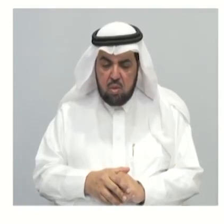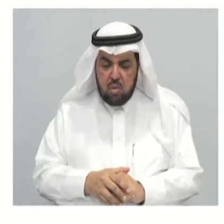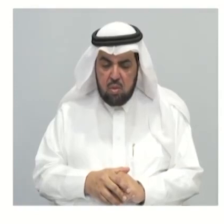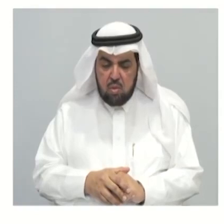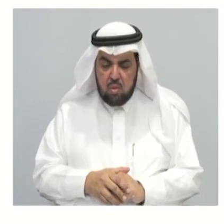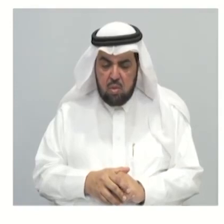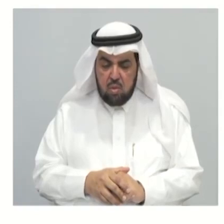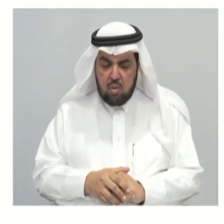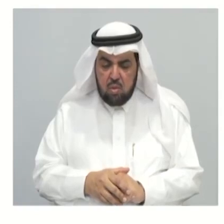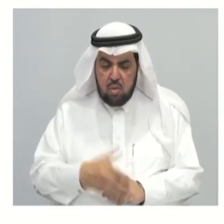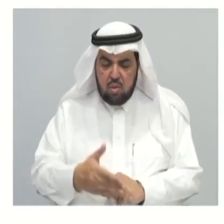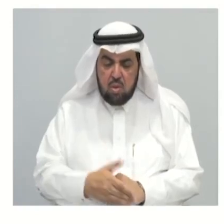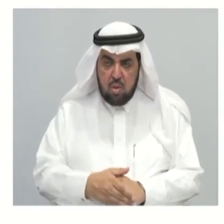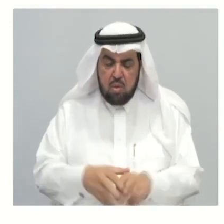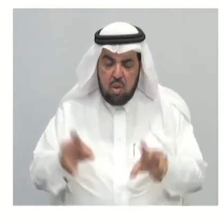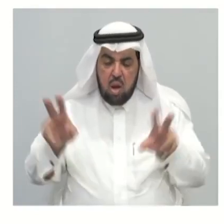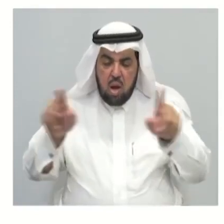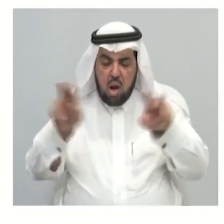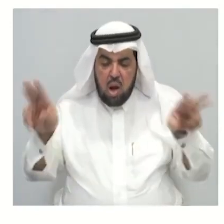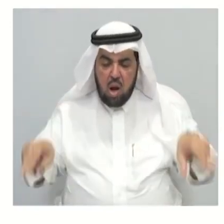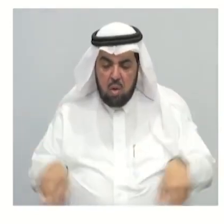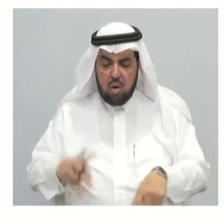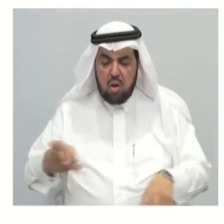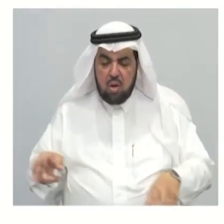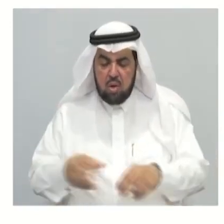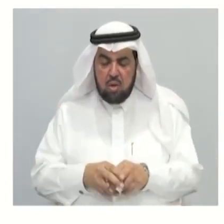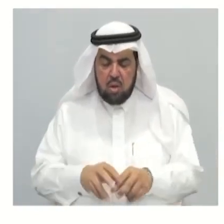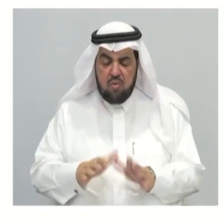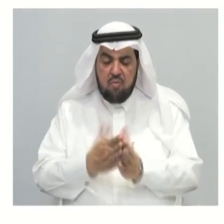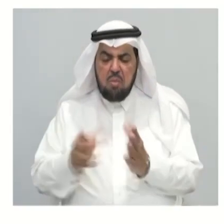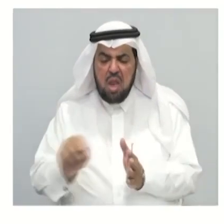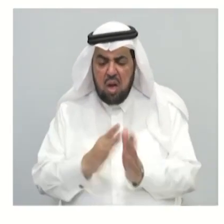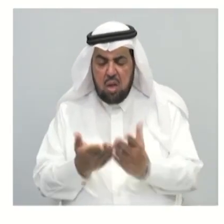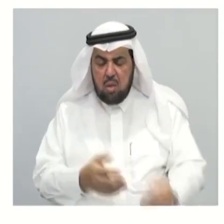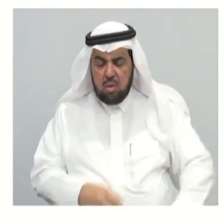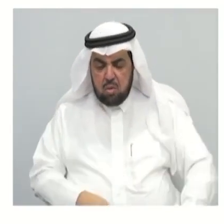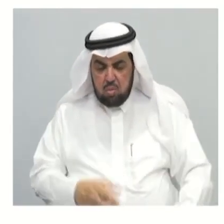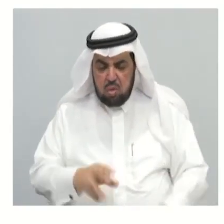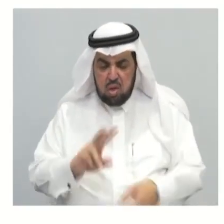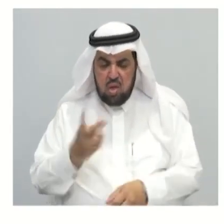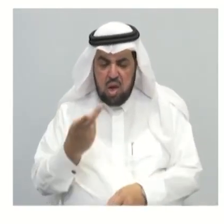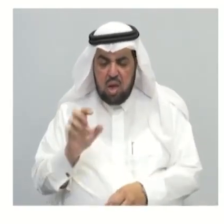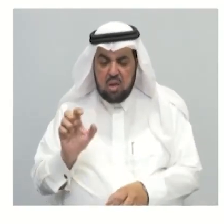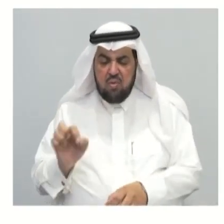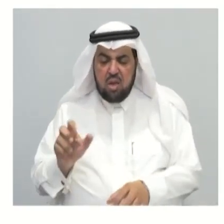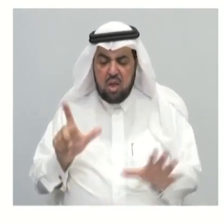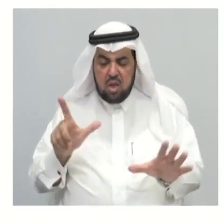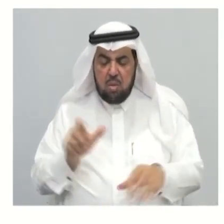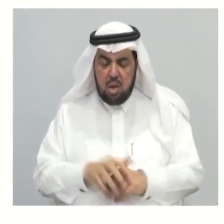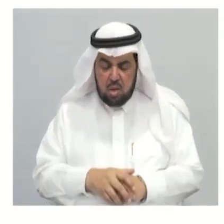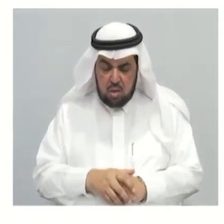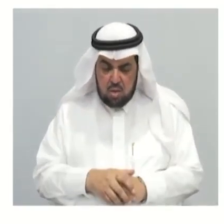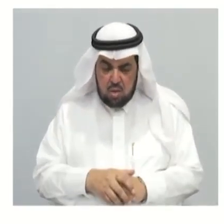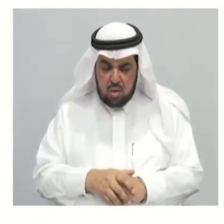المليمتر ثم في الهوامش نقوم بتغييرها كما هو موجود في الكتاب بمعدل 12.7